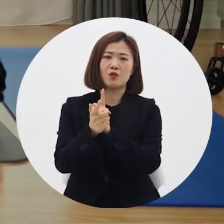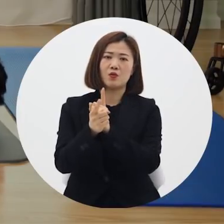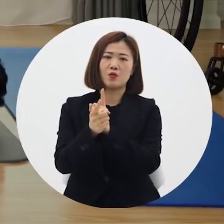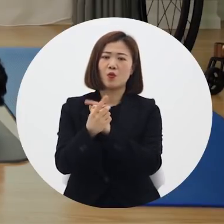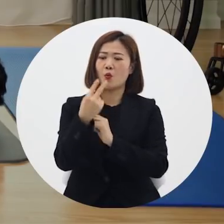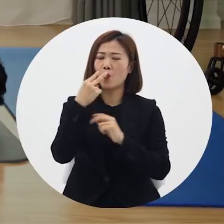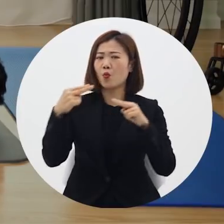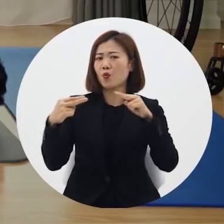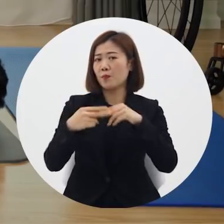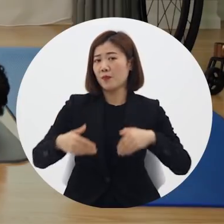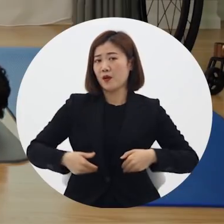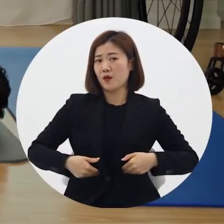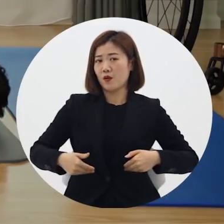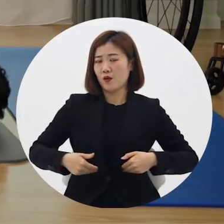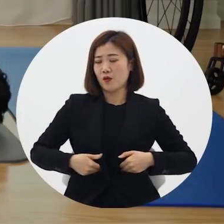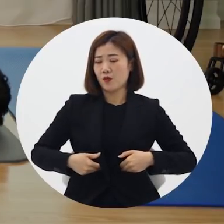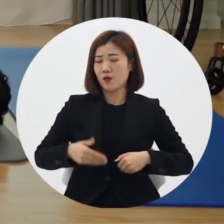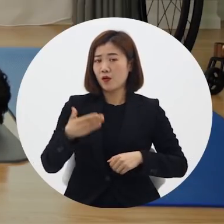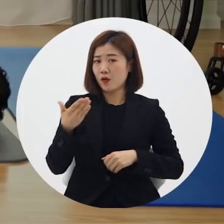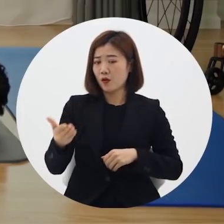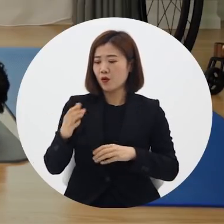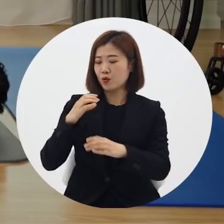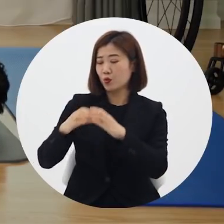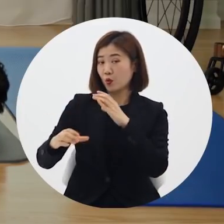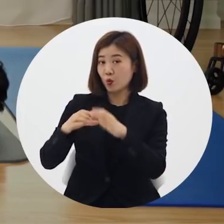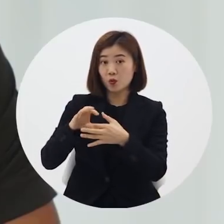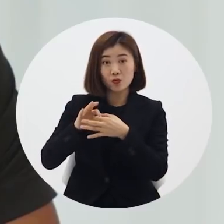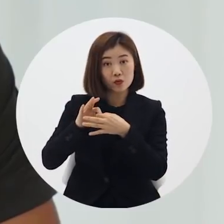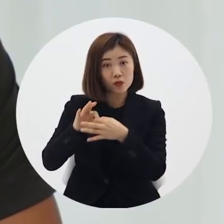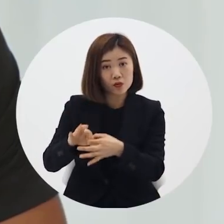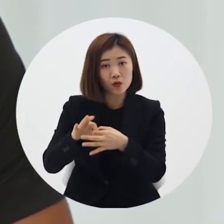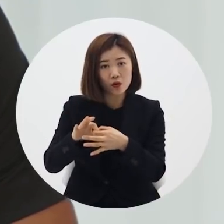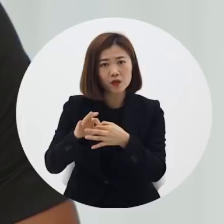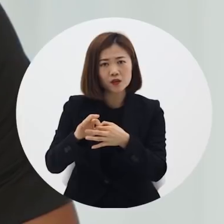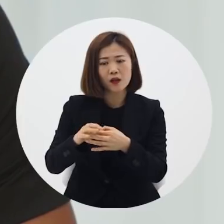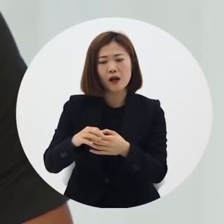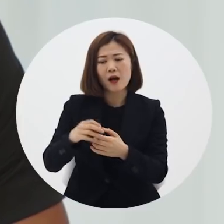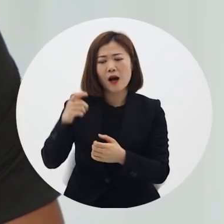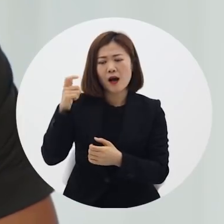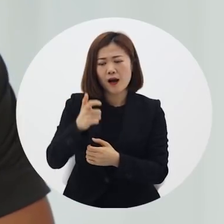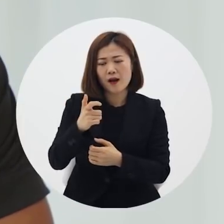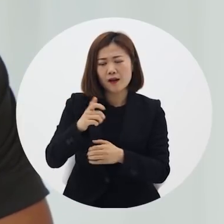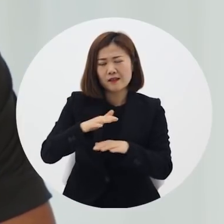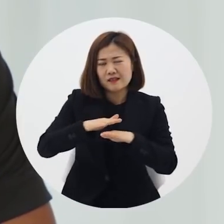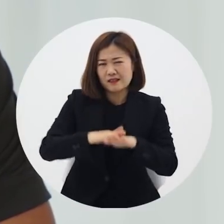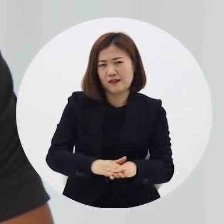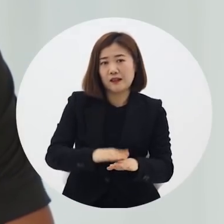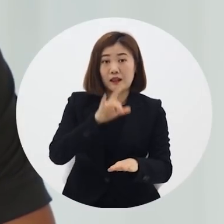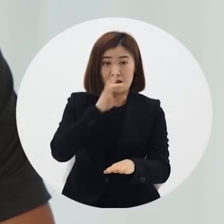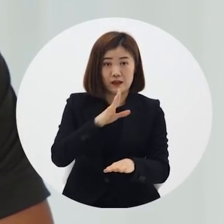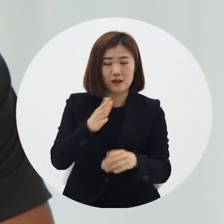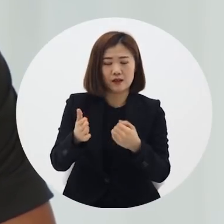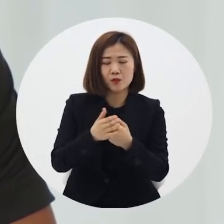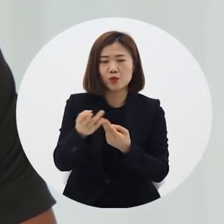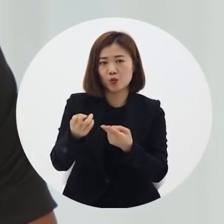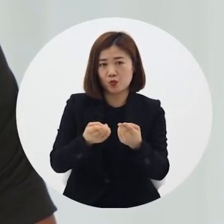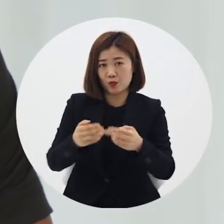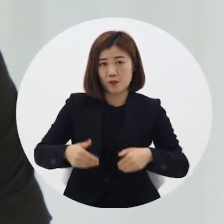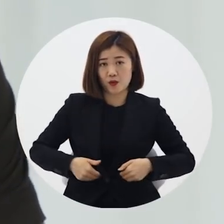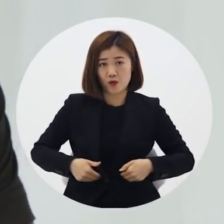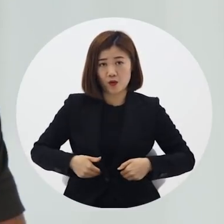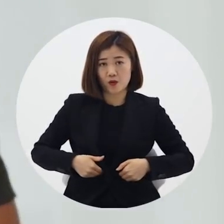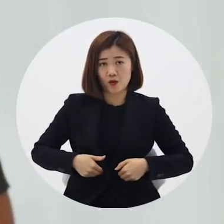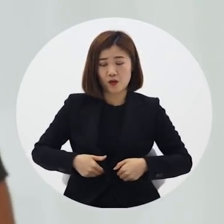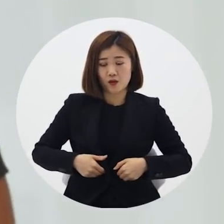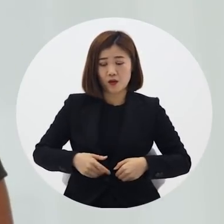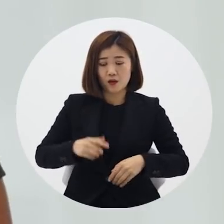때문에 상대방의 소통을 통해서 이 강도를 정하시는 게 좋을 것 같아요. 부턱대고 그냥 세게 누르시면